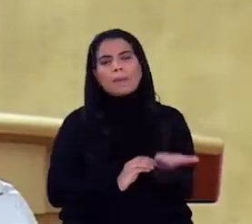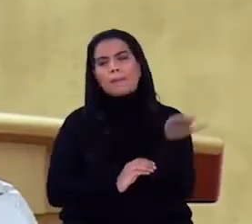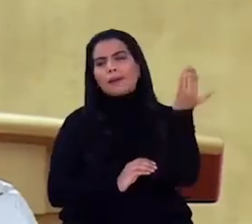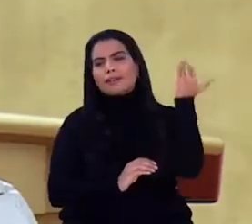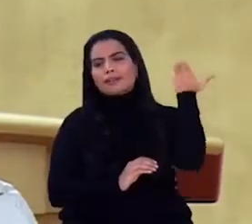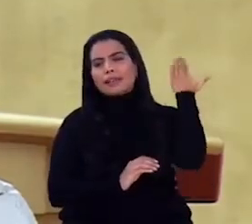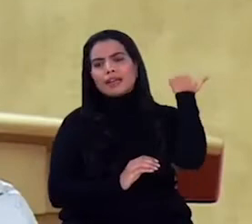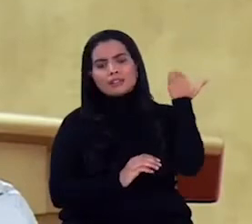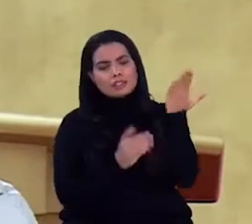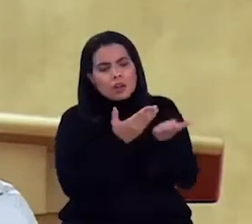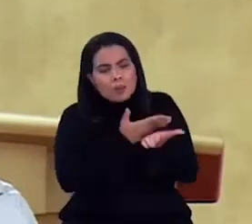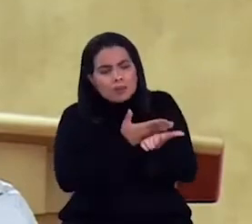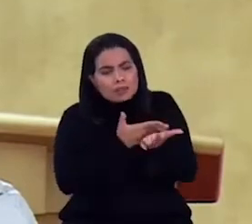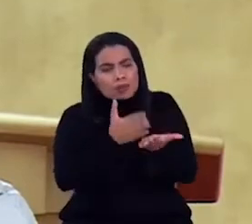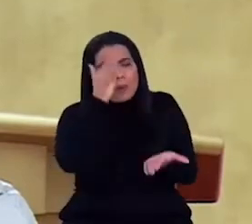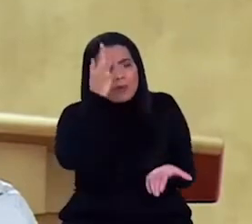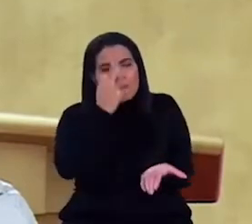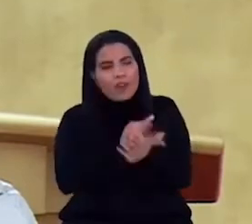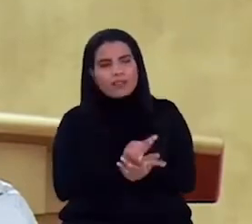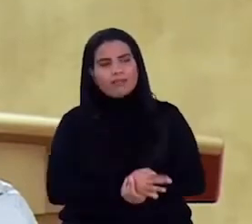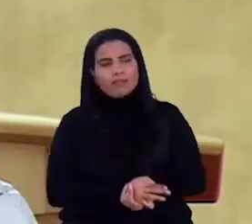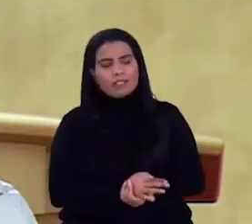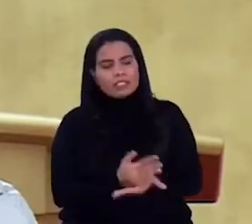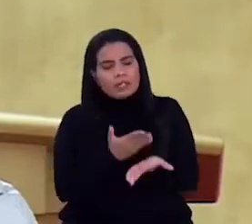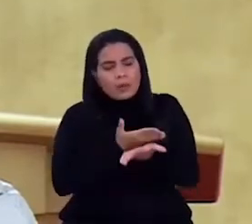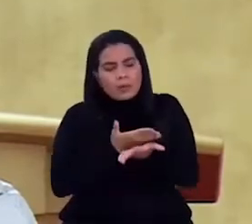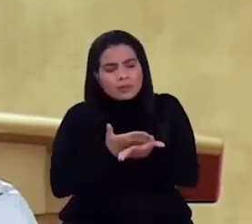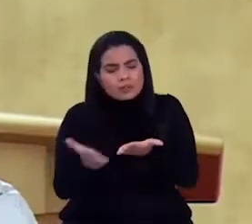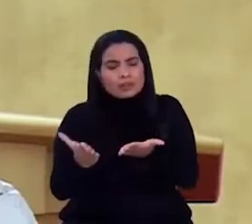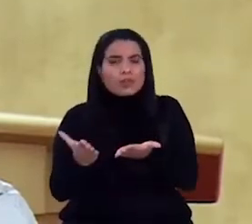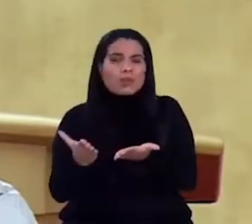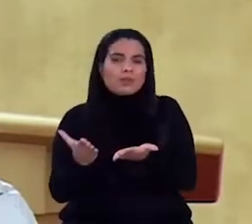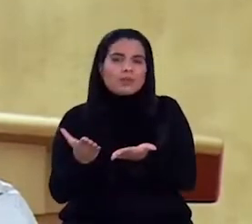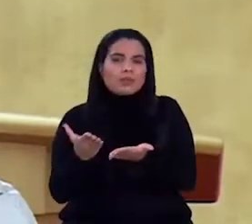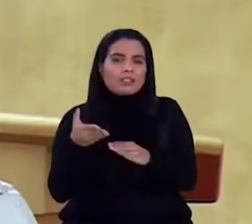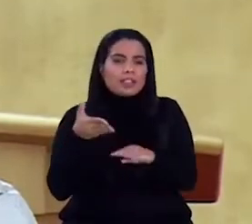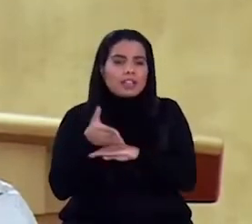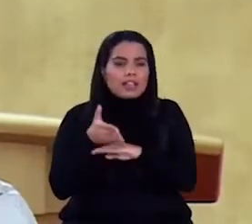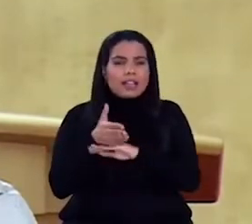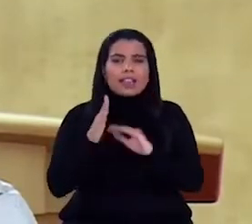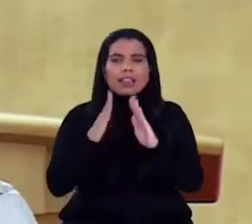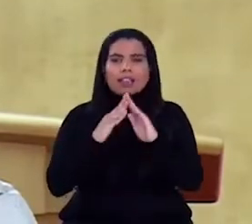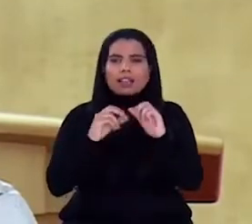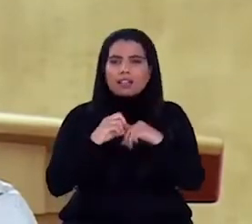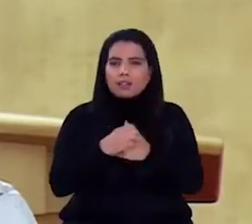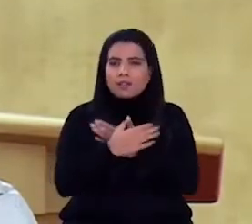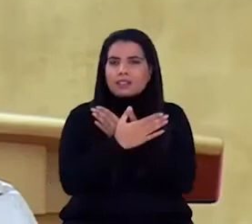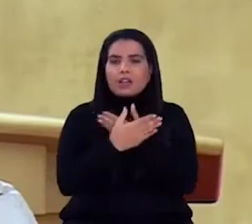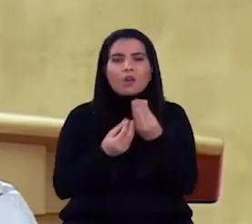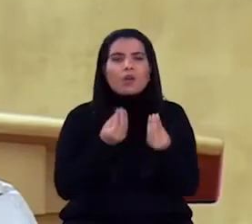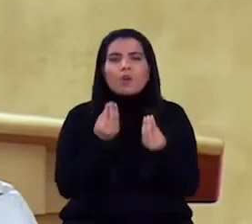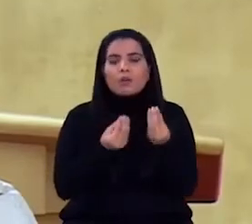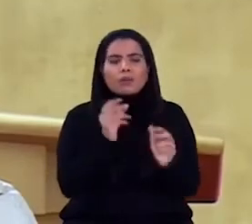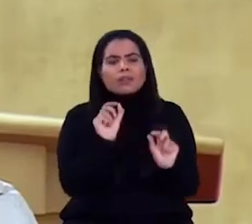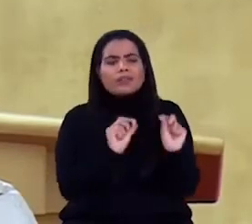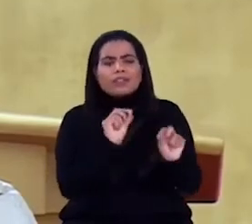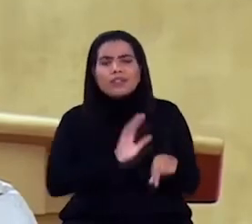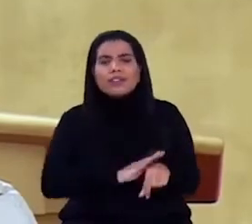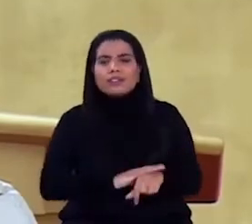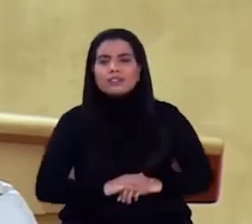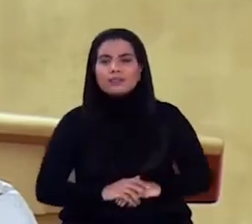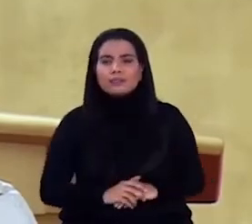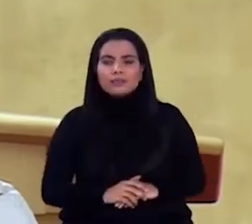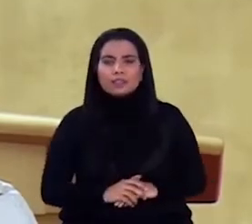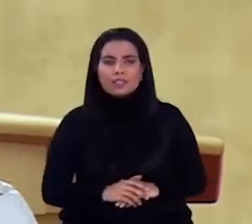fois au temps du premier amour la vie par du premier amour des choses que vous